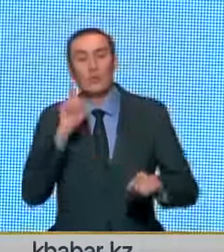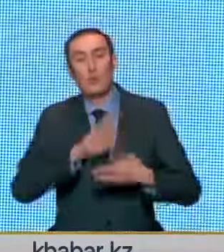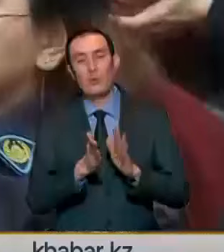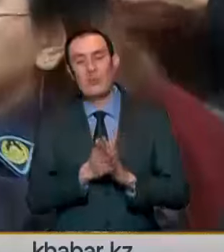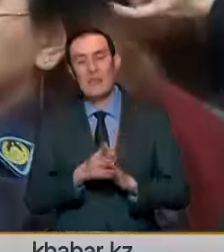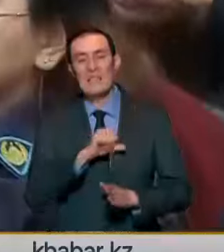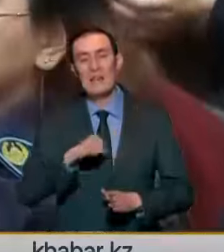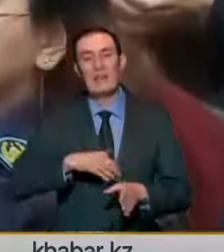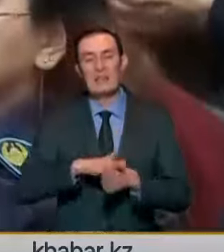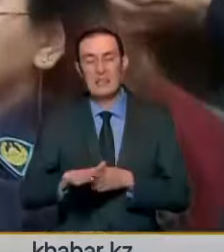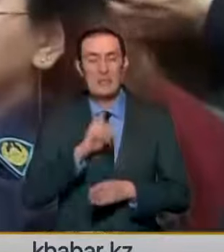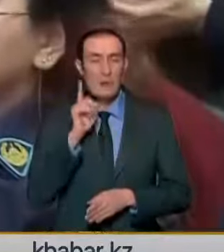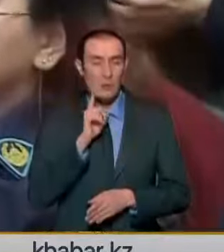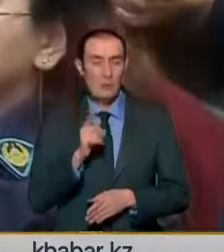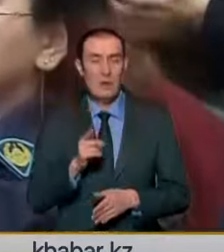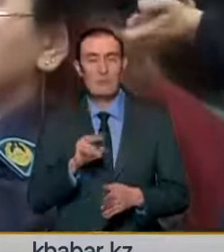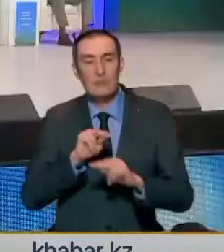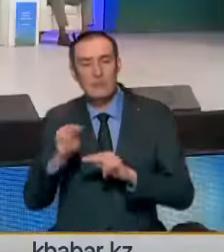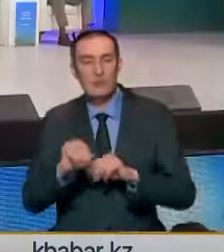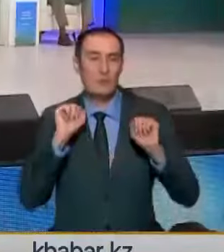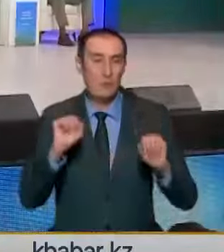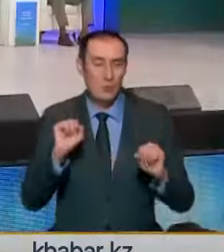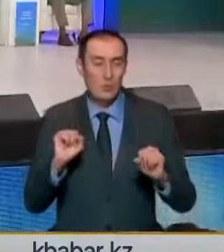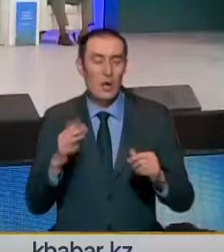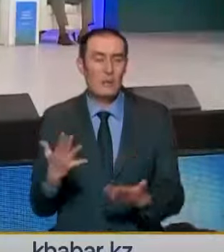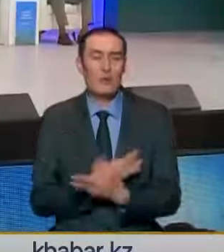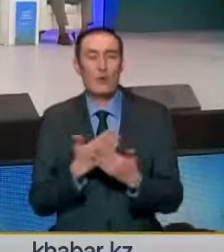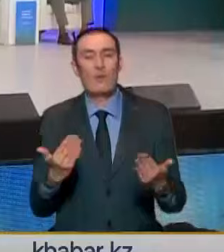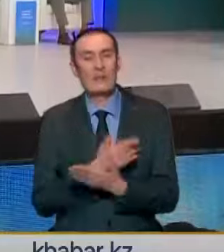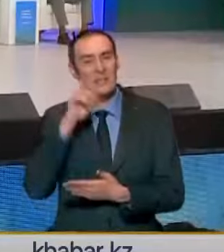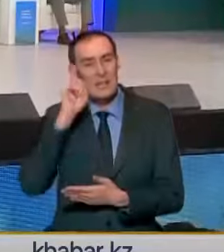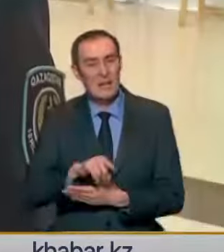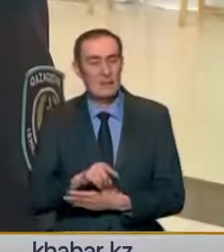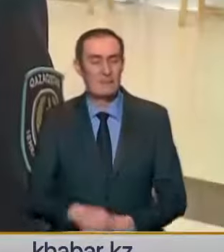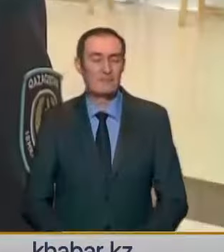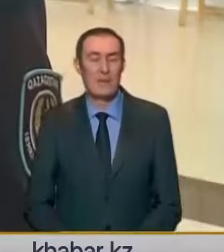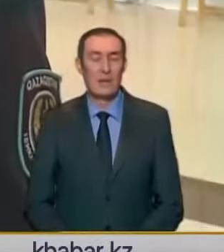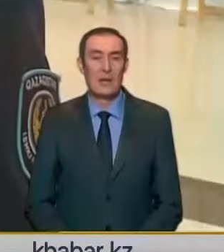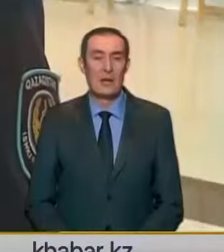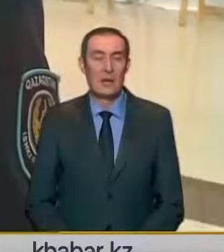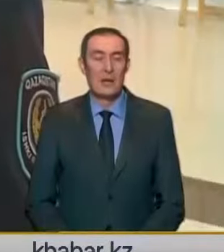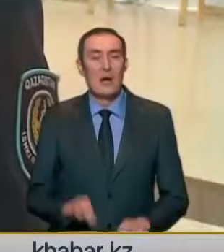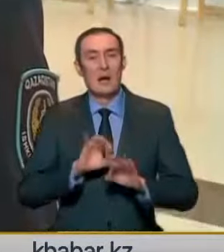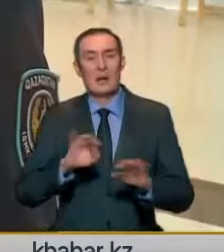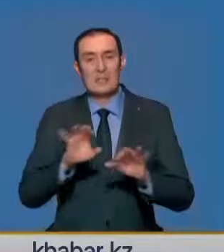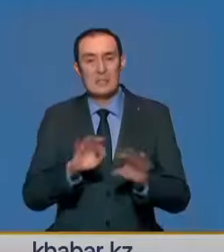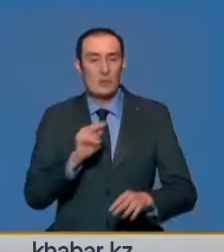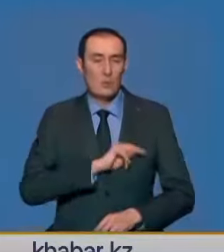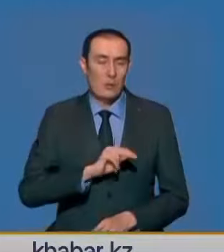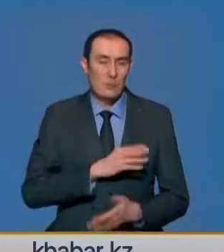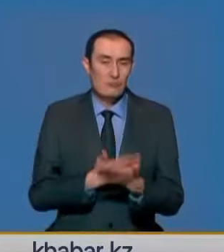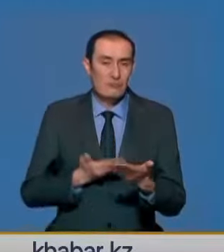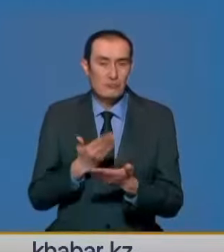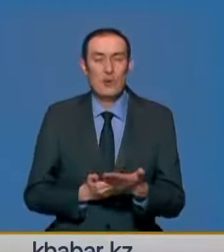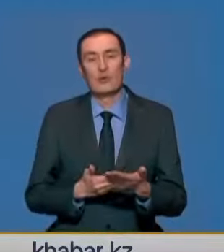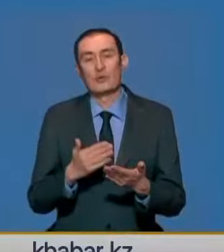для самореализации подростков. Приобщают их к спорту, обретению новых знаний и навыков. Разъяснительная работа сейчас проводится. Потом